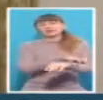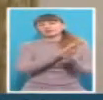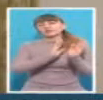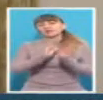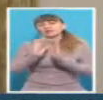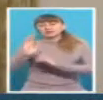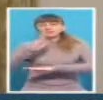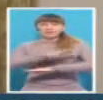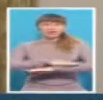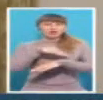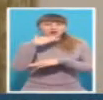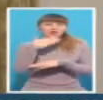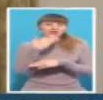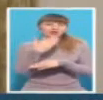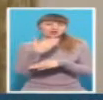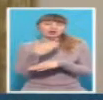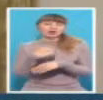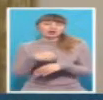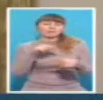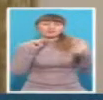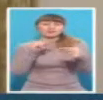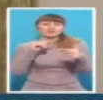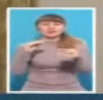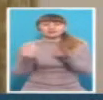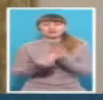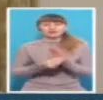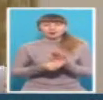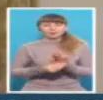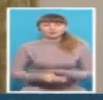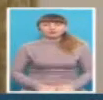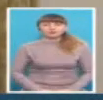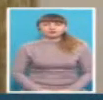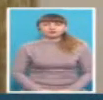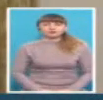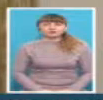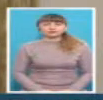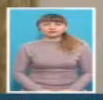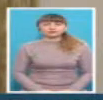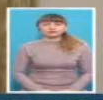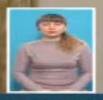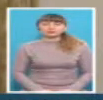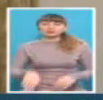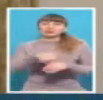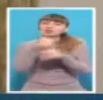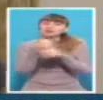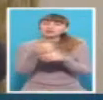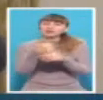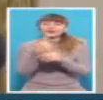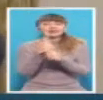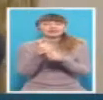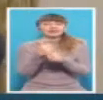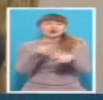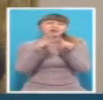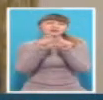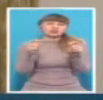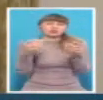жазаны күшейту керек. Ең бастысы жер кәдеге жарап, елді мекенде жаңа жұмыс орындарының ашылуына және ауыл аймақтың ажаруына сеп болу